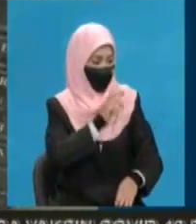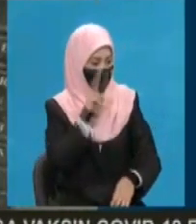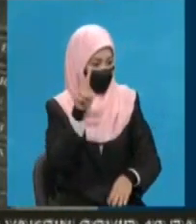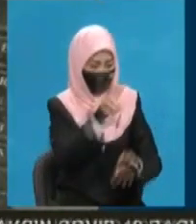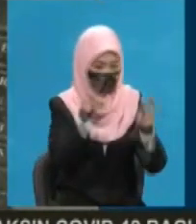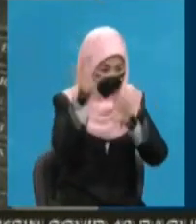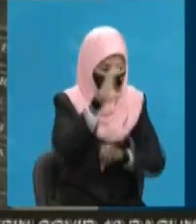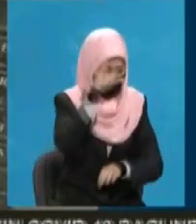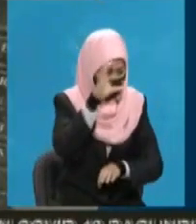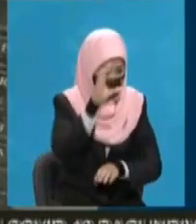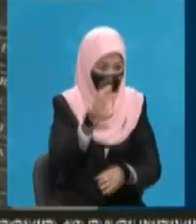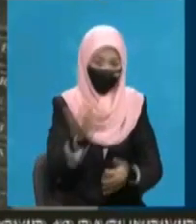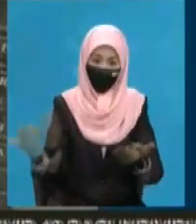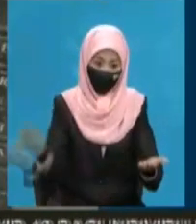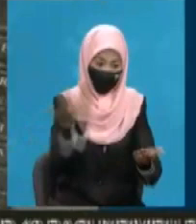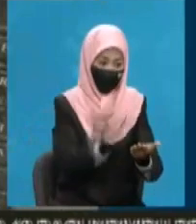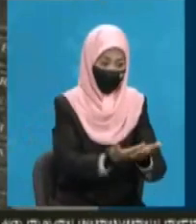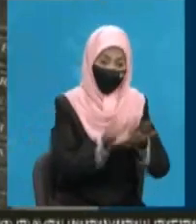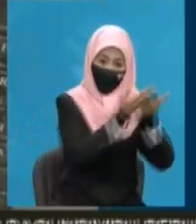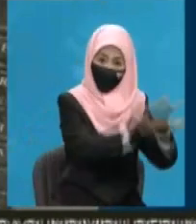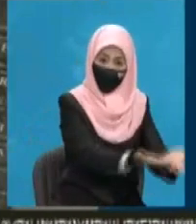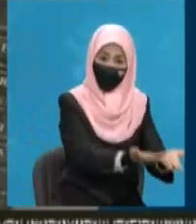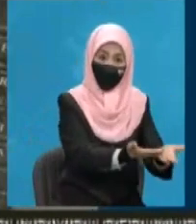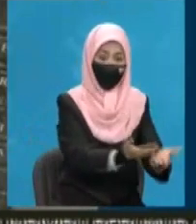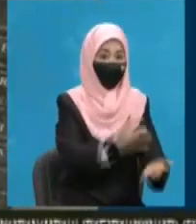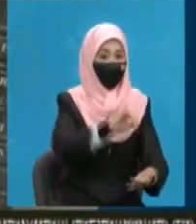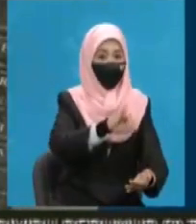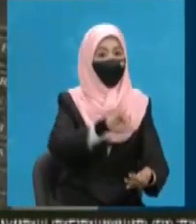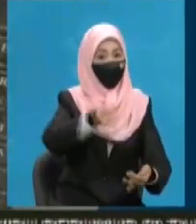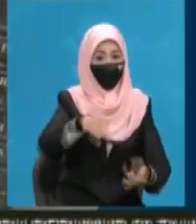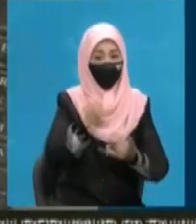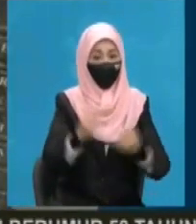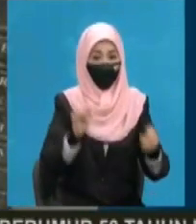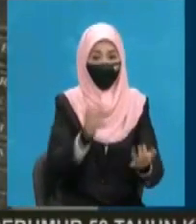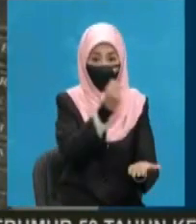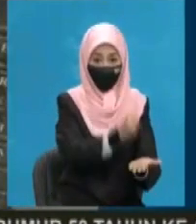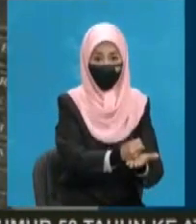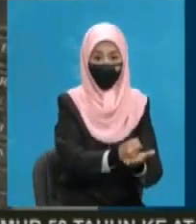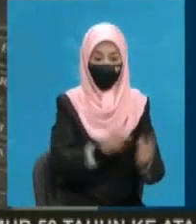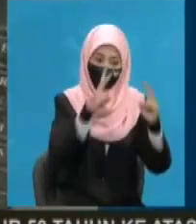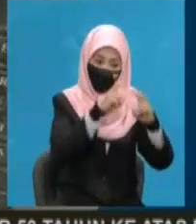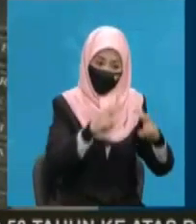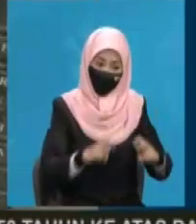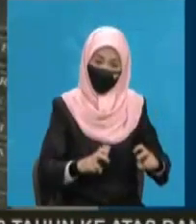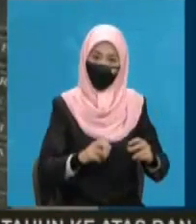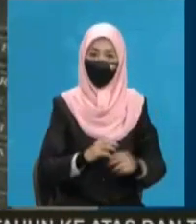semua barang bukti diserahkan kecepatan konstan dan exhaust diraja bagi siasatan lanjut